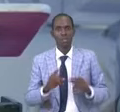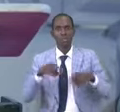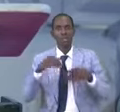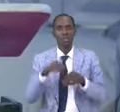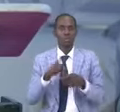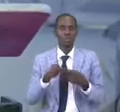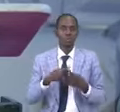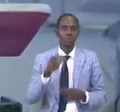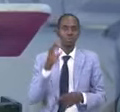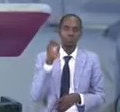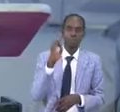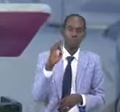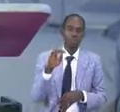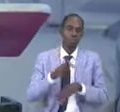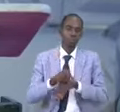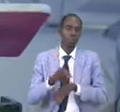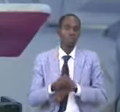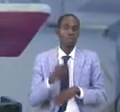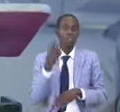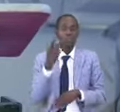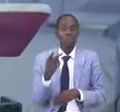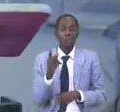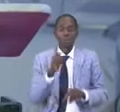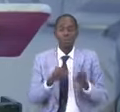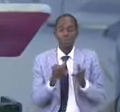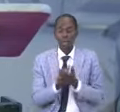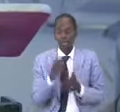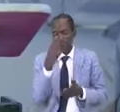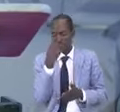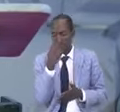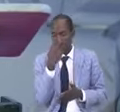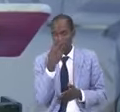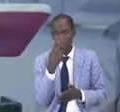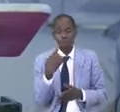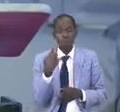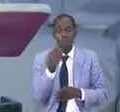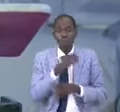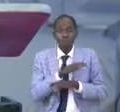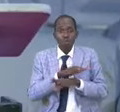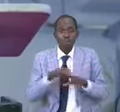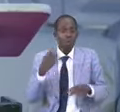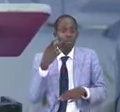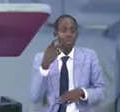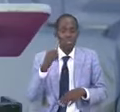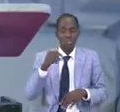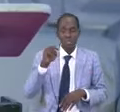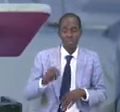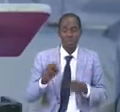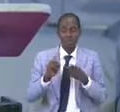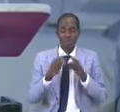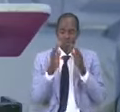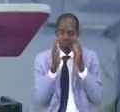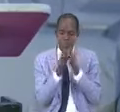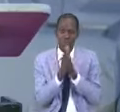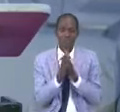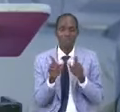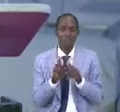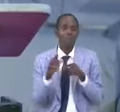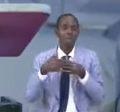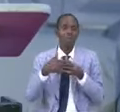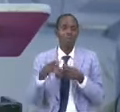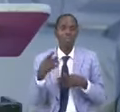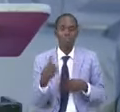une voie pas le besoin de prier même après message de prier ils sont toujours dans